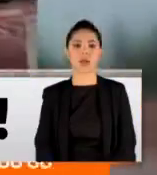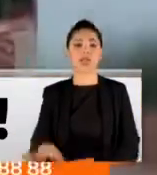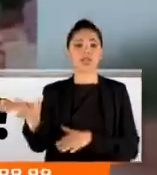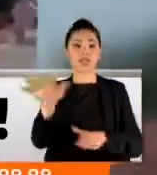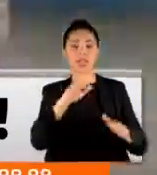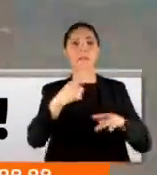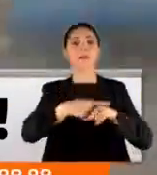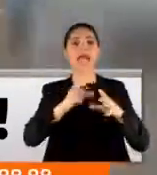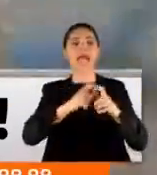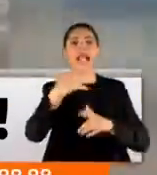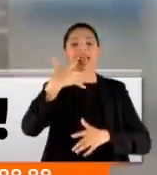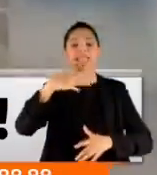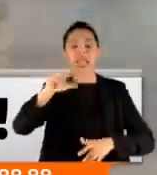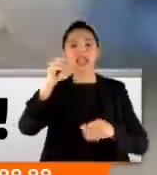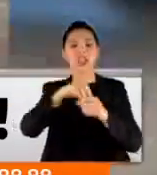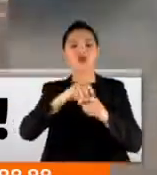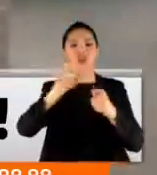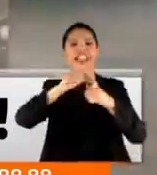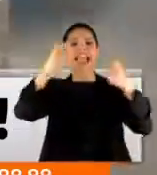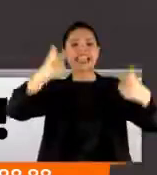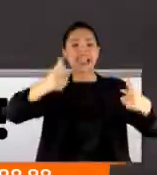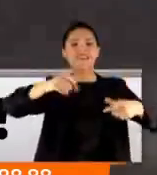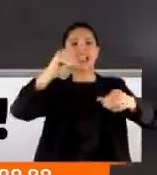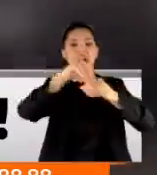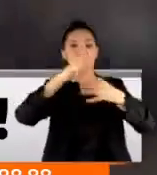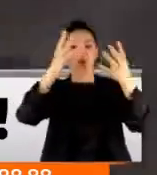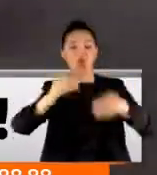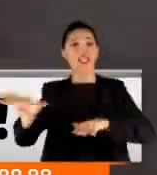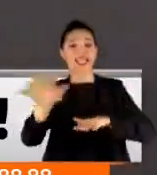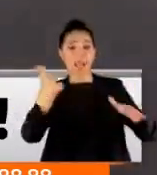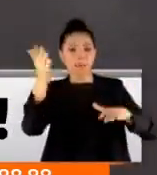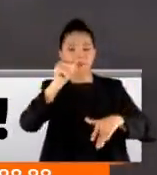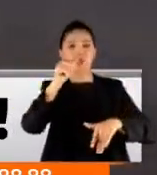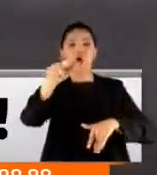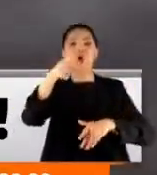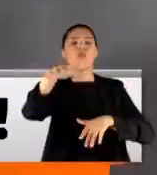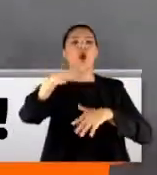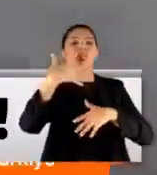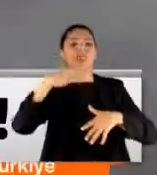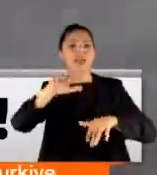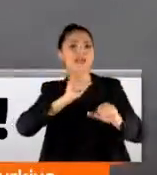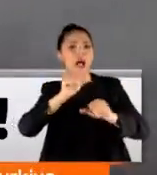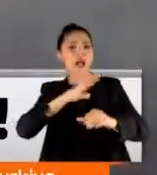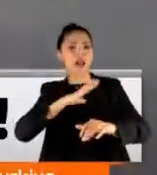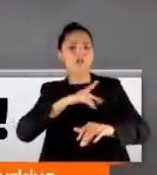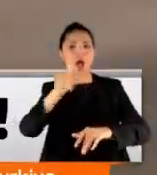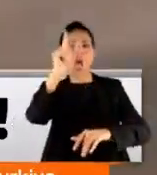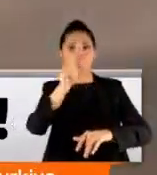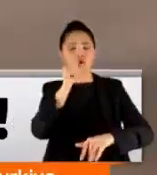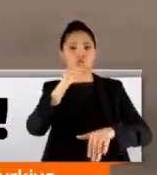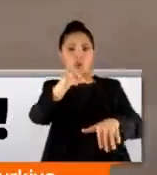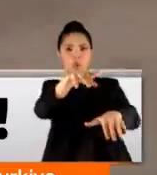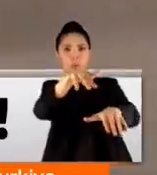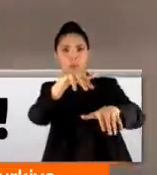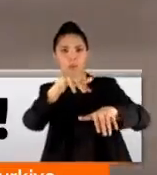Sarsıntı Ege Denizi'nde Seferihisar açıklarında meydana geldi. Depremden sonra deniz hareketlendi, önce su geri çekildi.